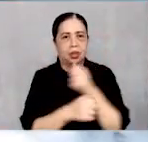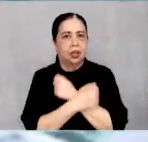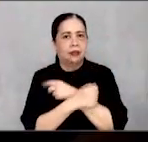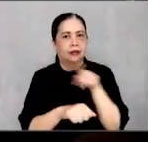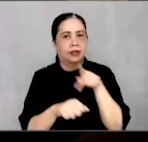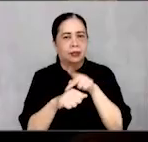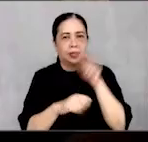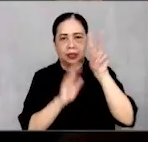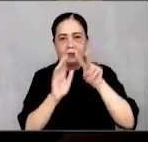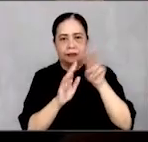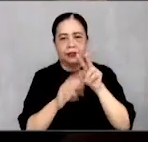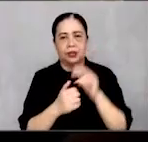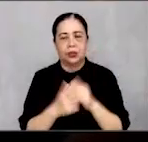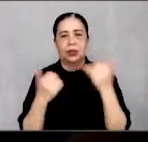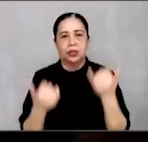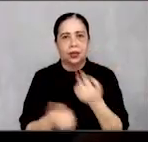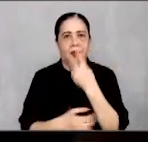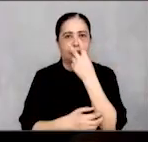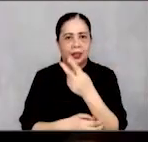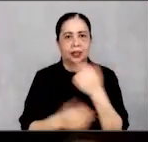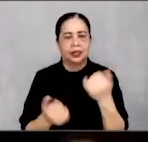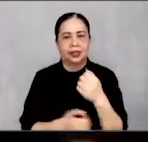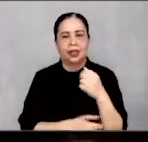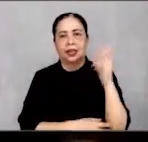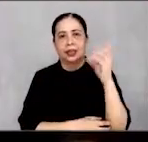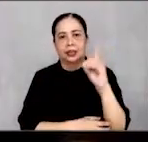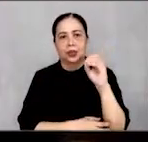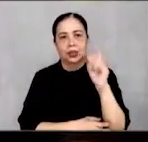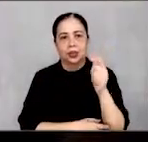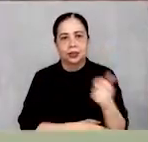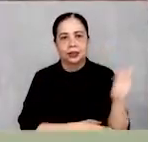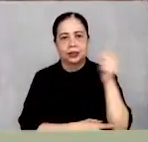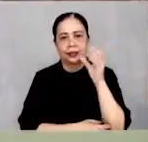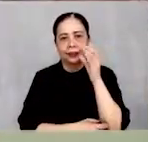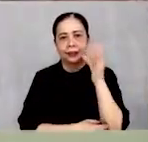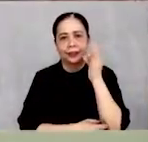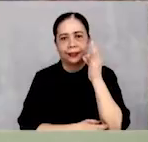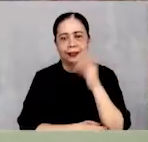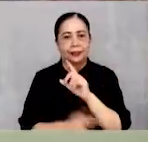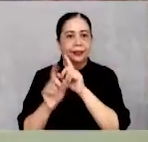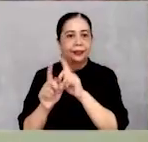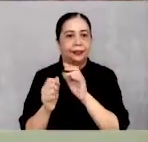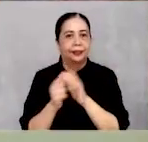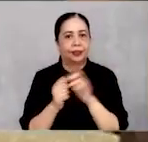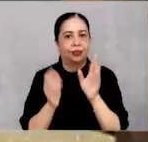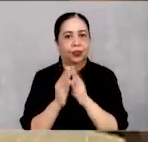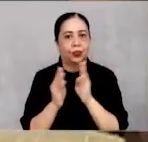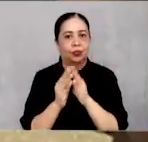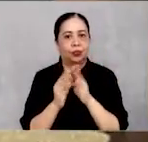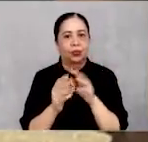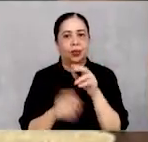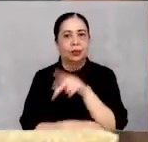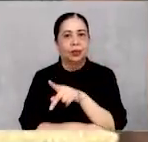video. Ngayon lang nakita sa publiko si Tourism Secretary Christina Frasco. Dumalo siya sa isang forum sa Philippine